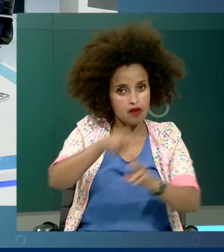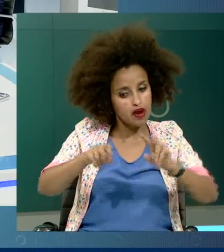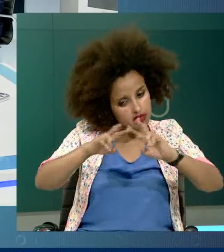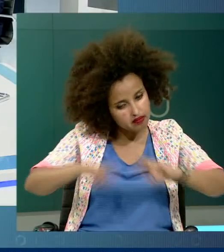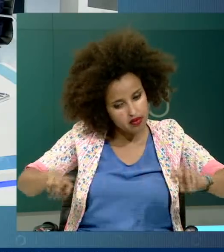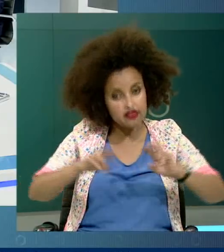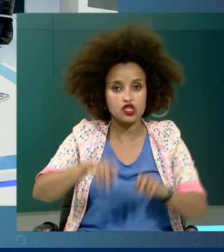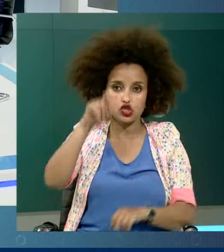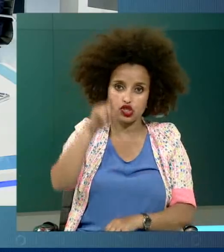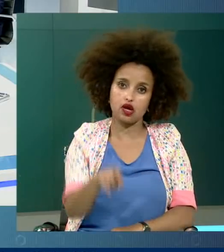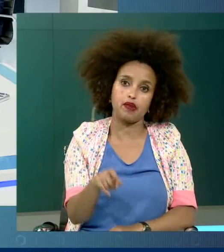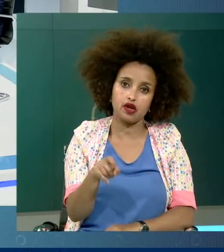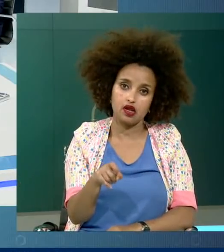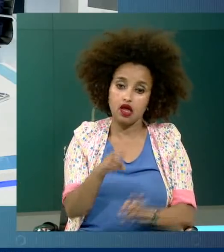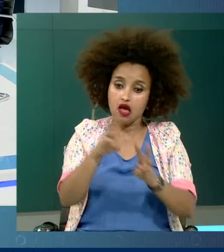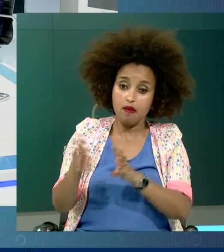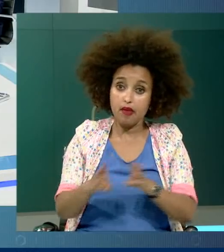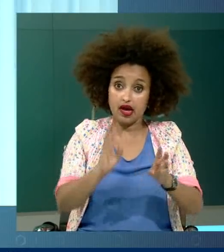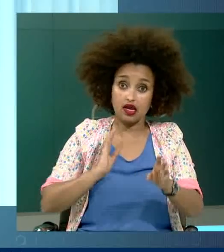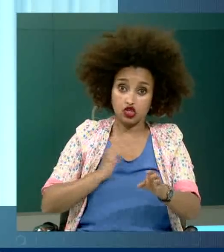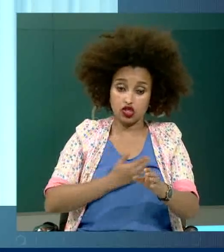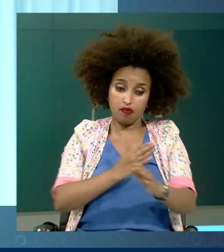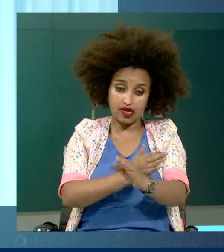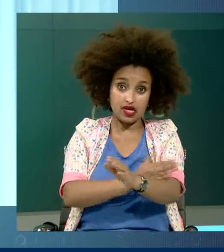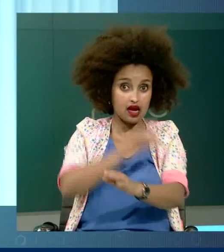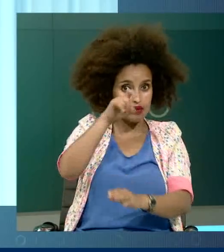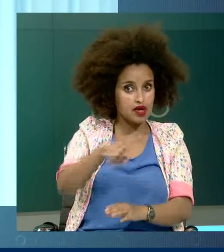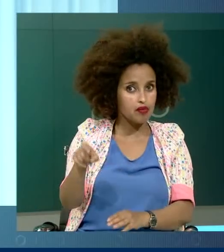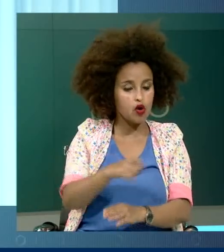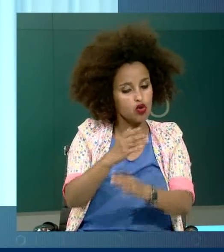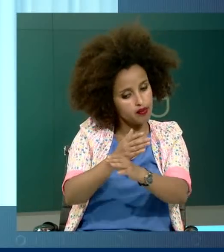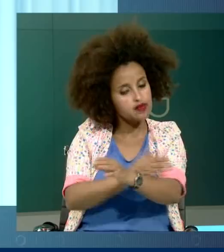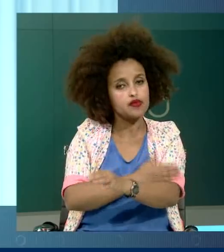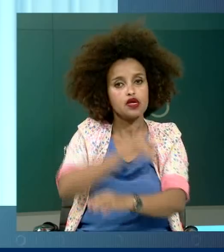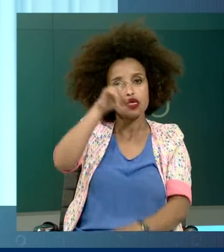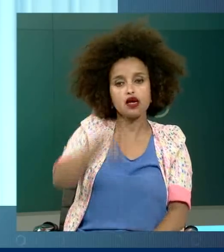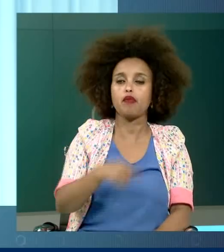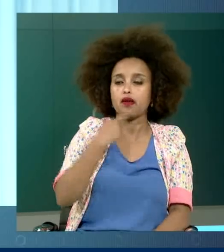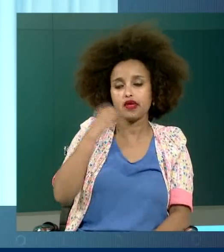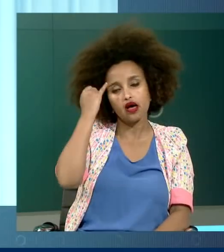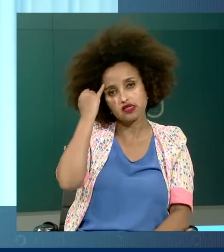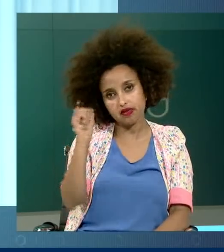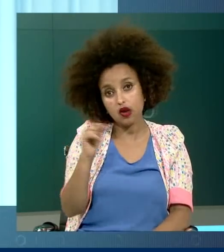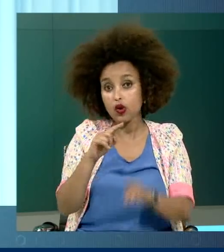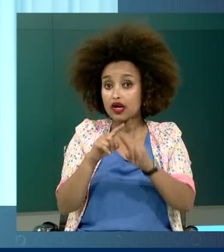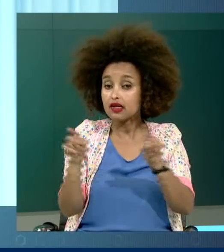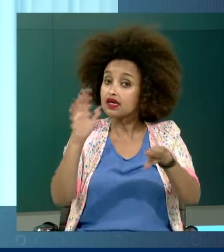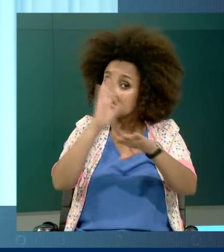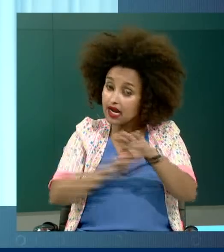ያላመጣው ህብረተሰቡ ብለን ካሰብን መንገዳችንን መቀየስ ካለብንም መንገዳችንን መቀየስ አለብን ብዬ ነው የማስበው። እና ግን ጥሪያችንን